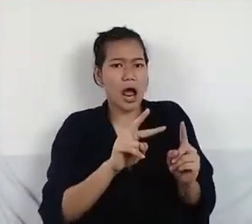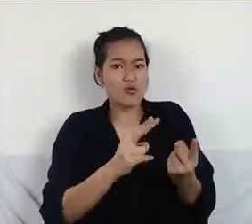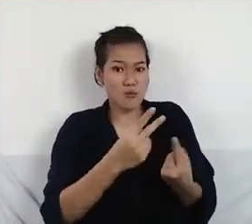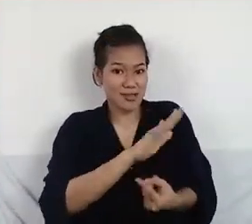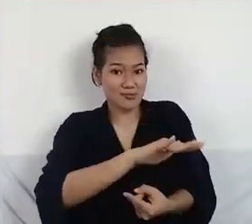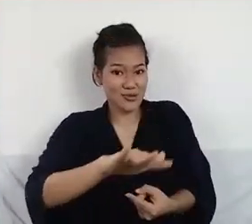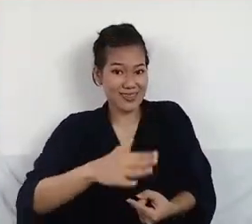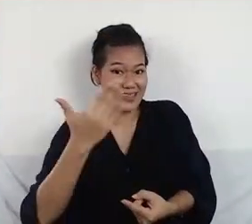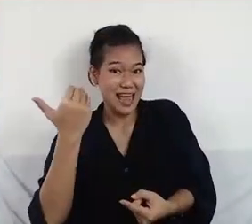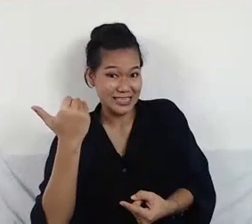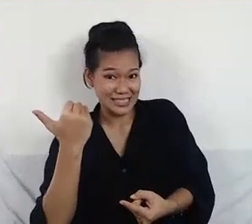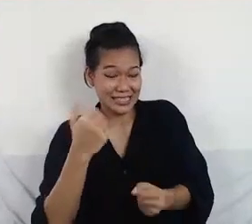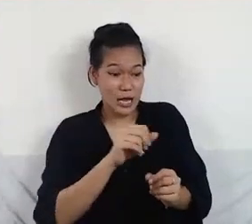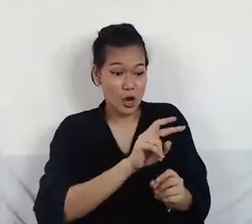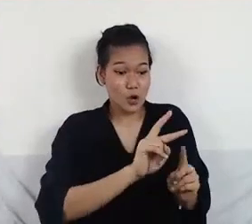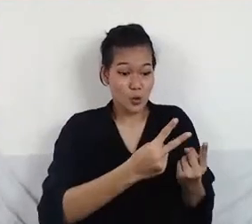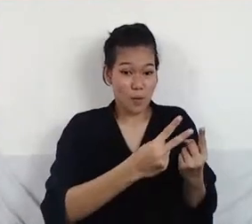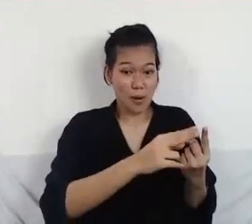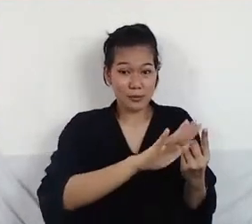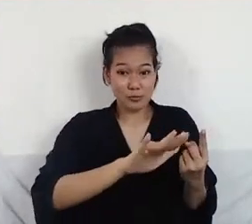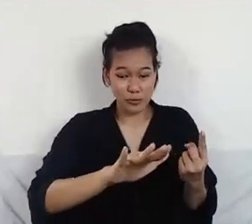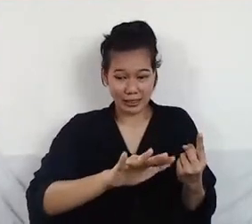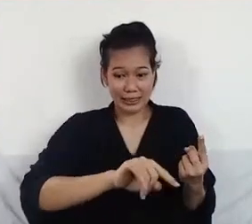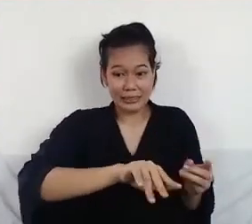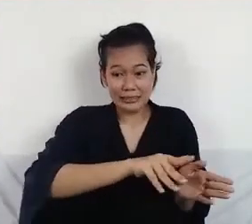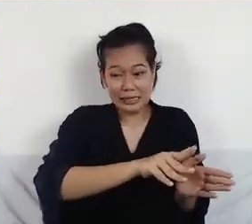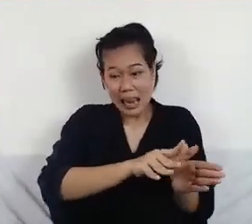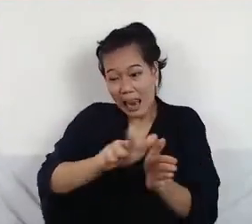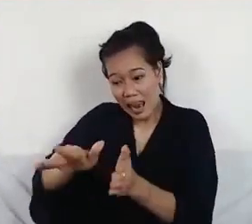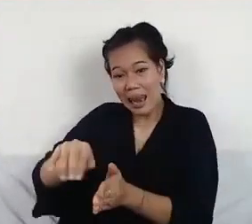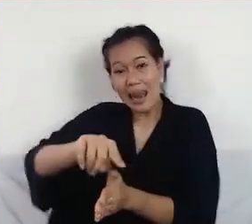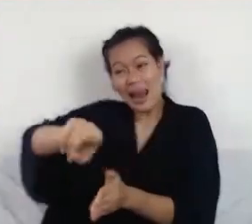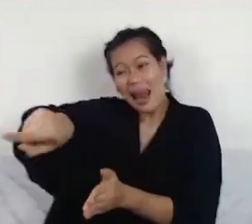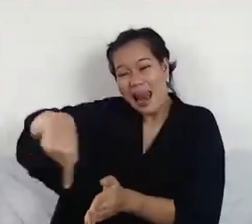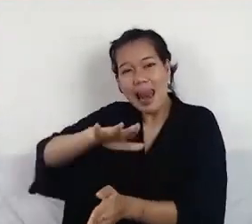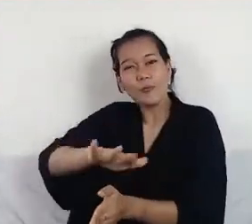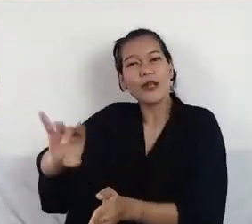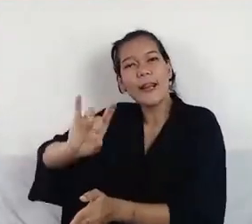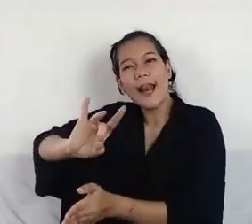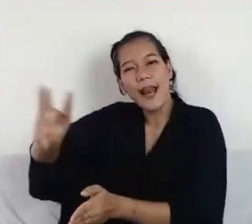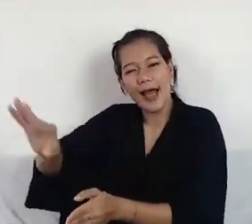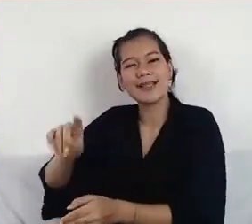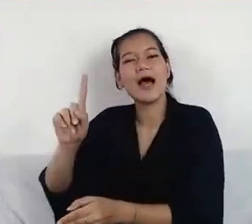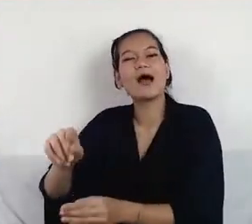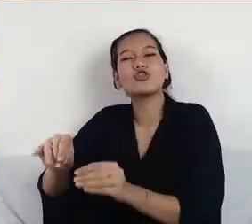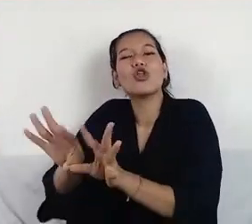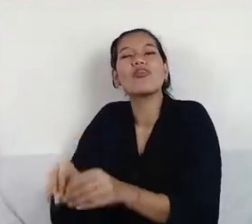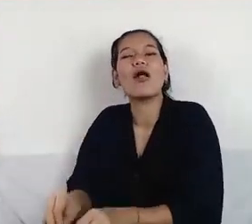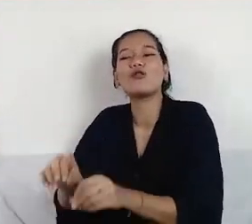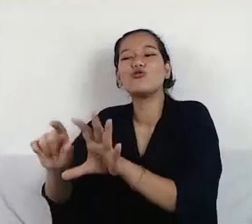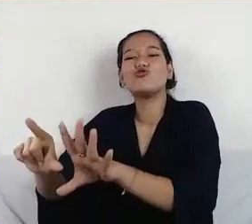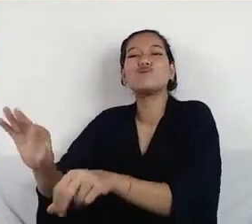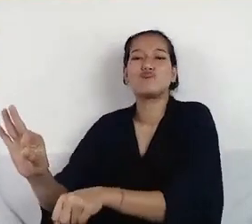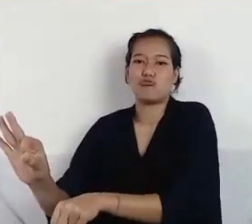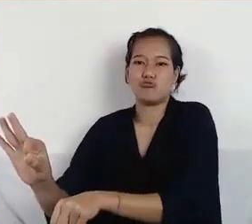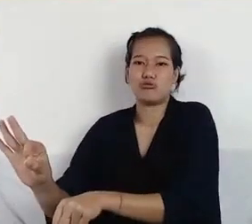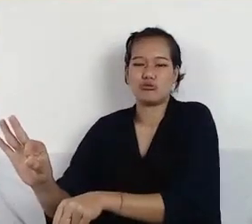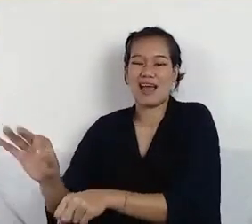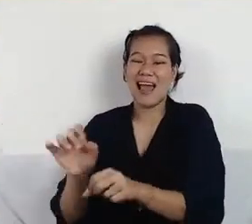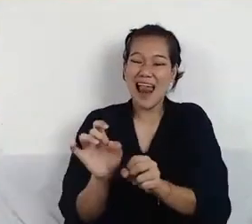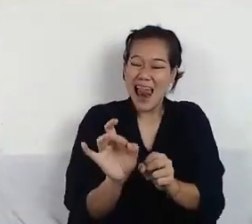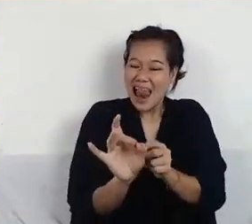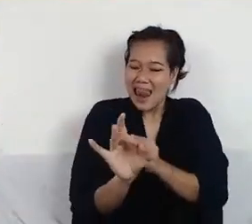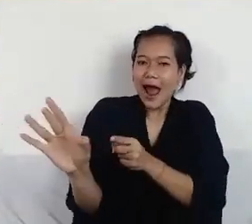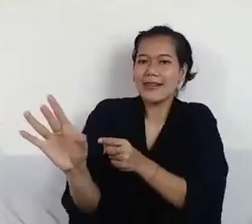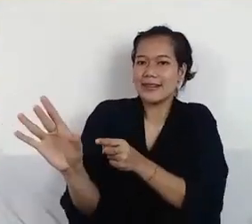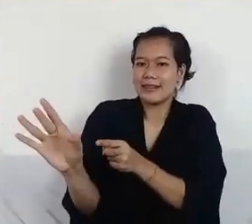tadi, kemudian daripada itu Tuhan menunjuk 70 murid yang lain. Kata yang lain jelas menunjukkan